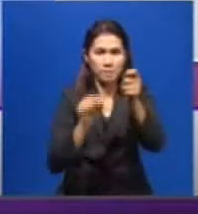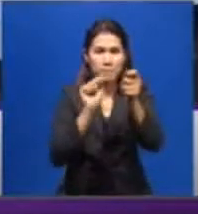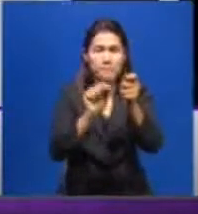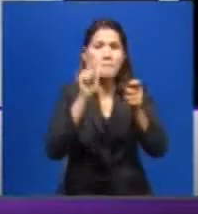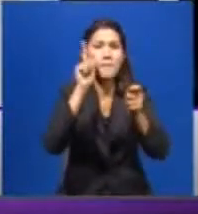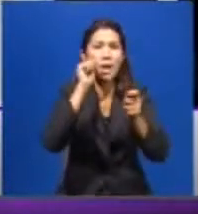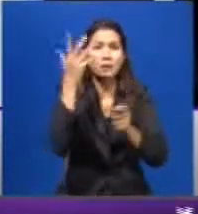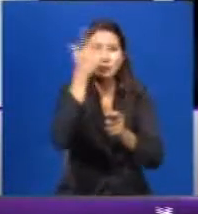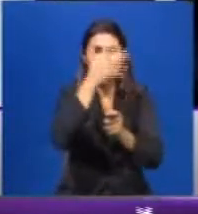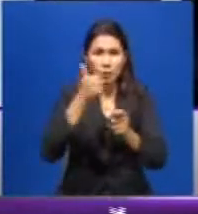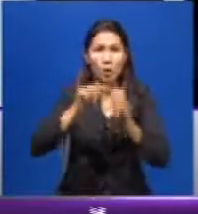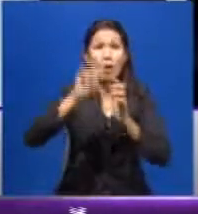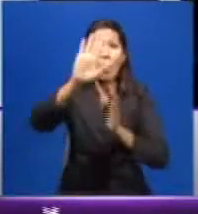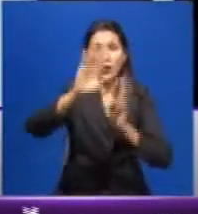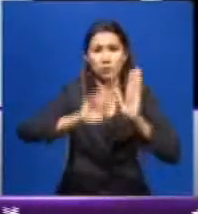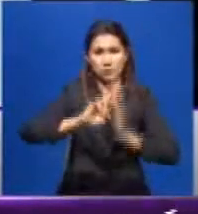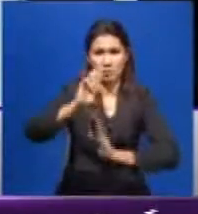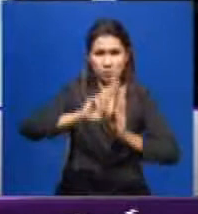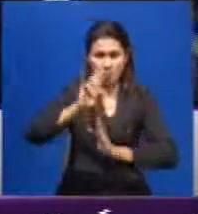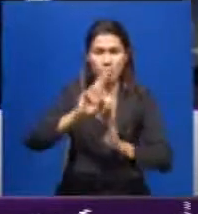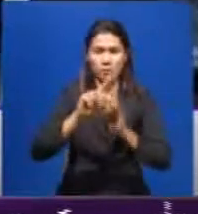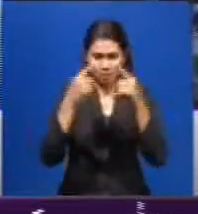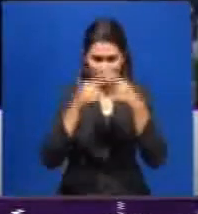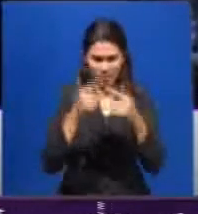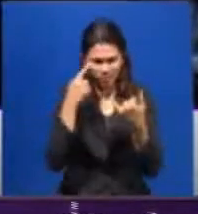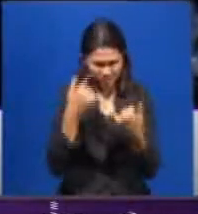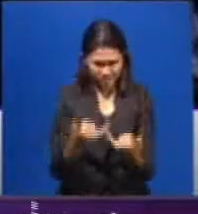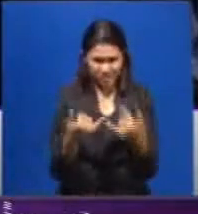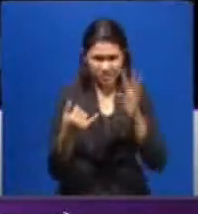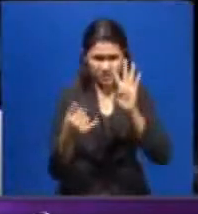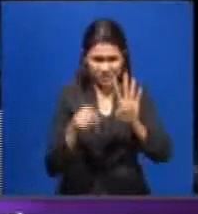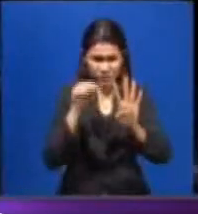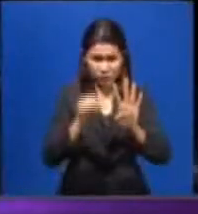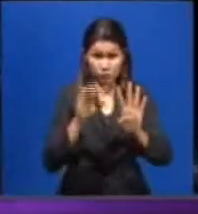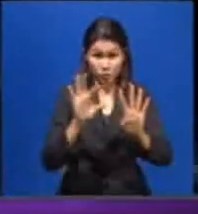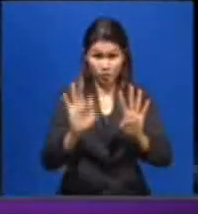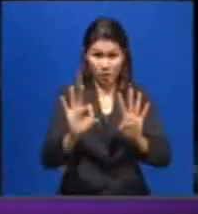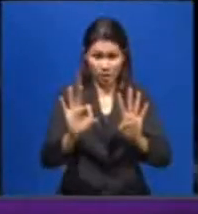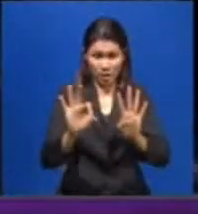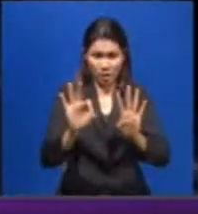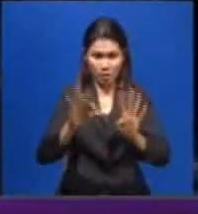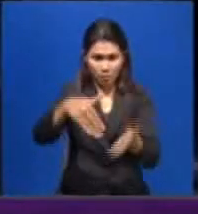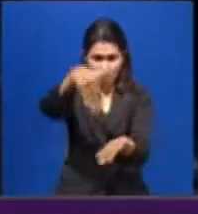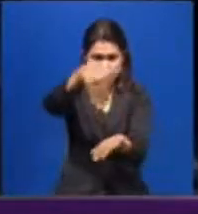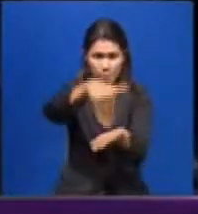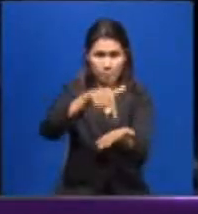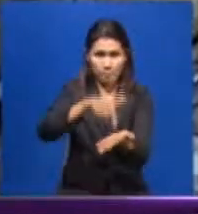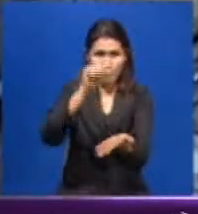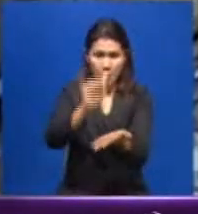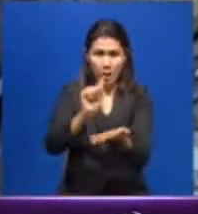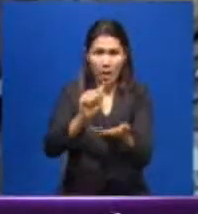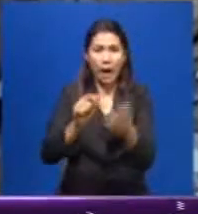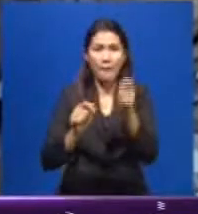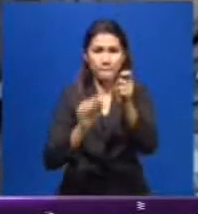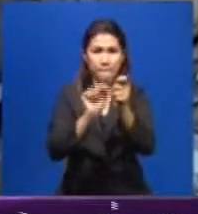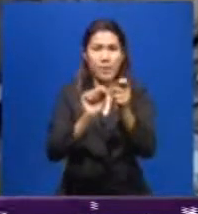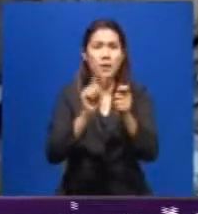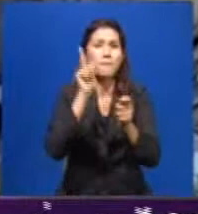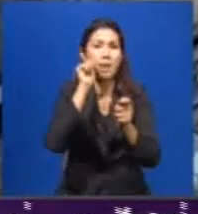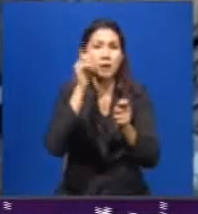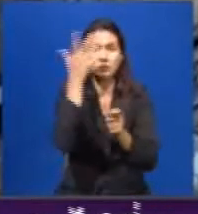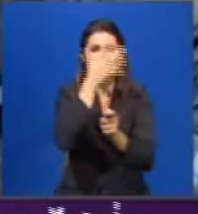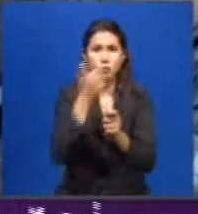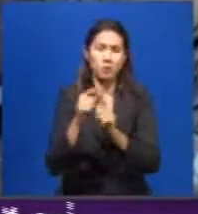เชียงรายและมีรายงานว่าAfter Shockขนาด 4.9vector.0กลางอยู่ที่อำเภอแม่สรวยจังหวัดเชียงราย